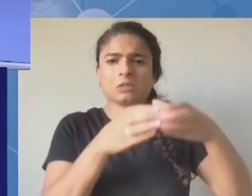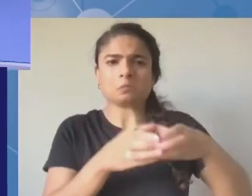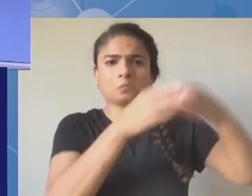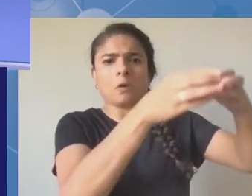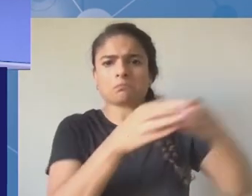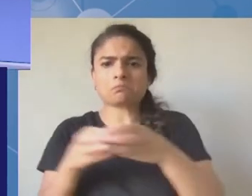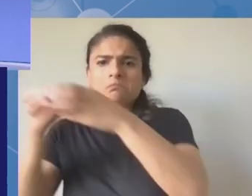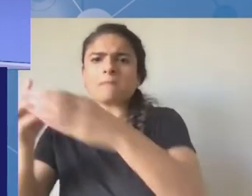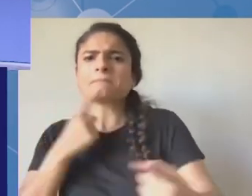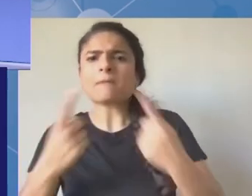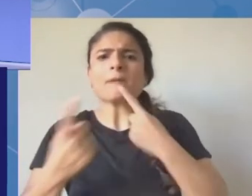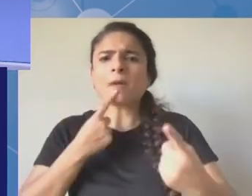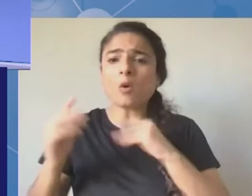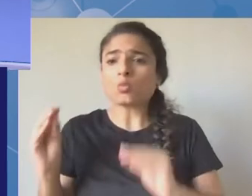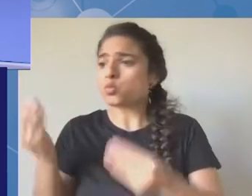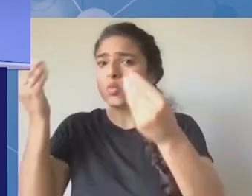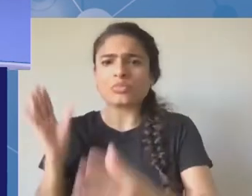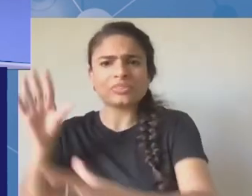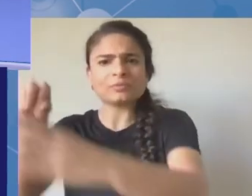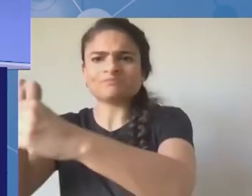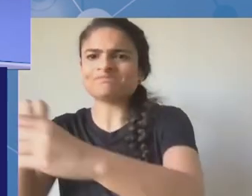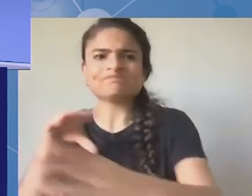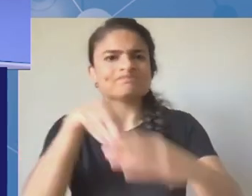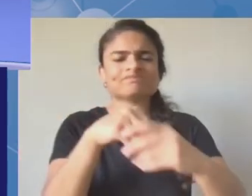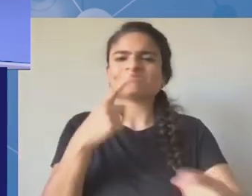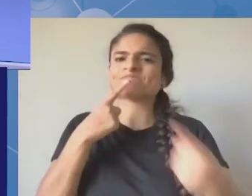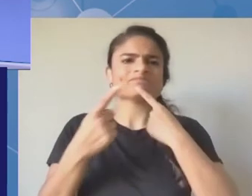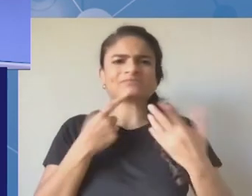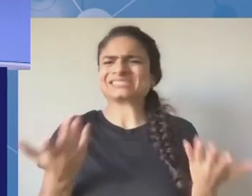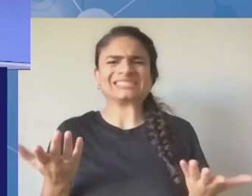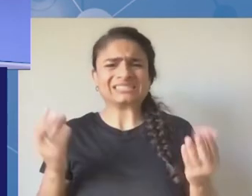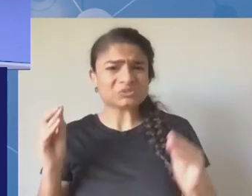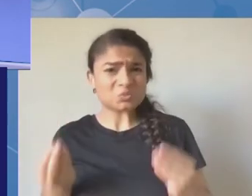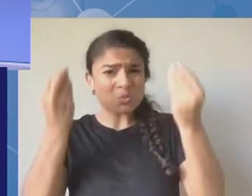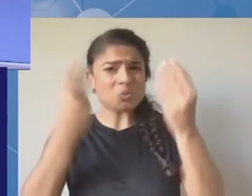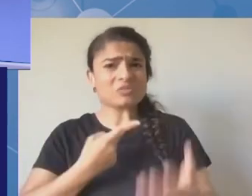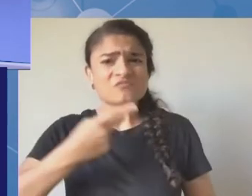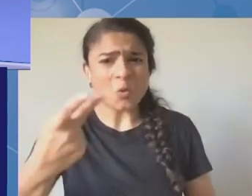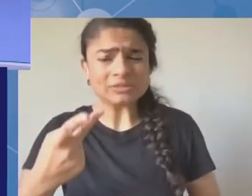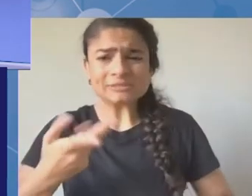لقاءات فريق الاستشاري. أصوات الشباب